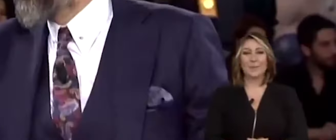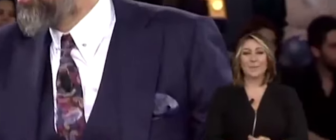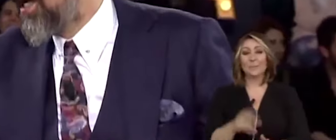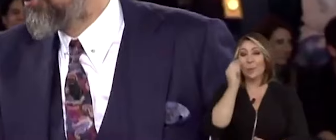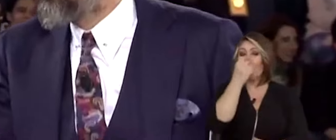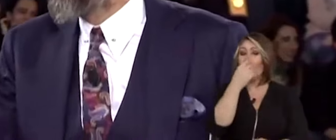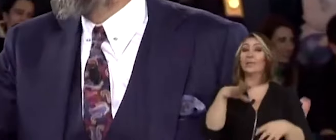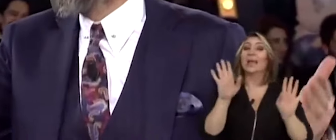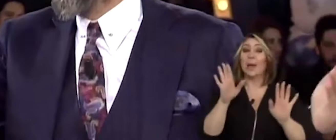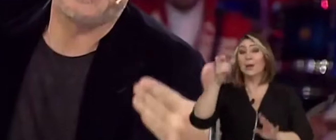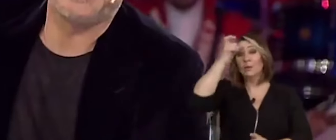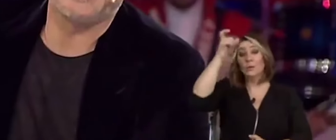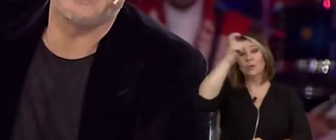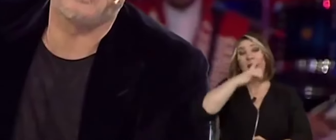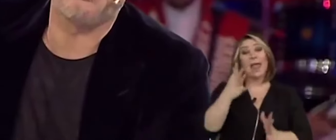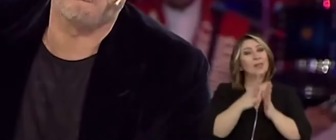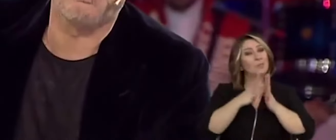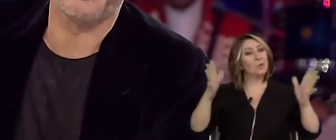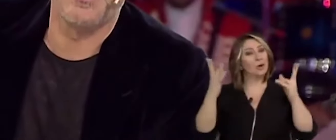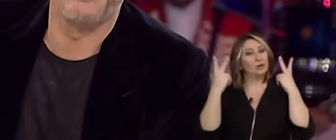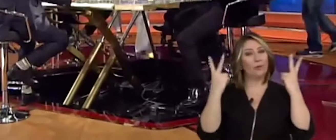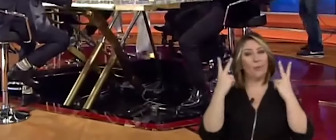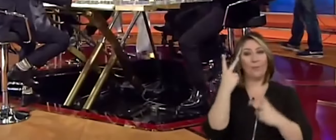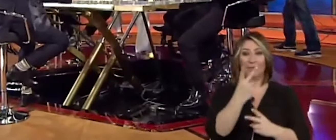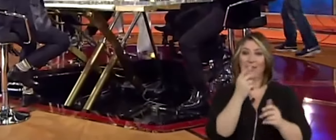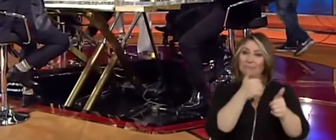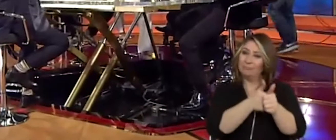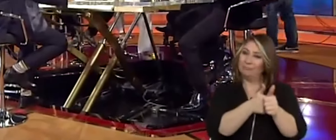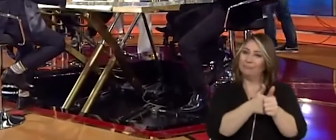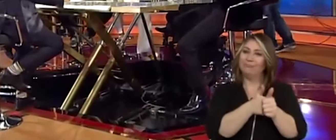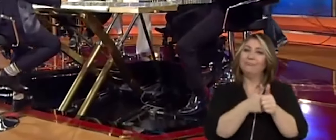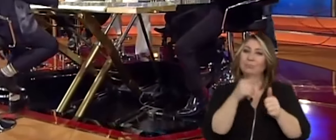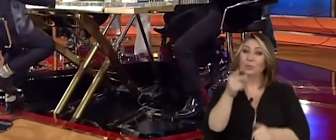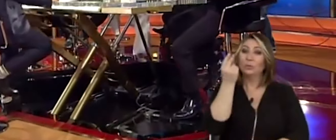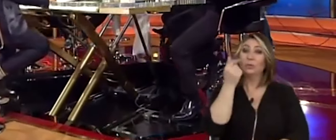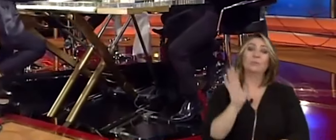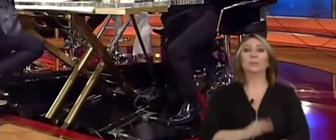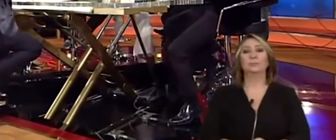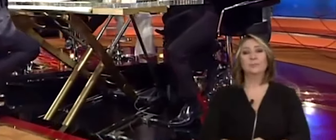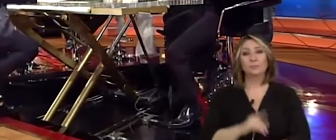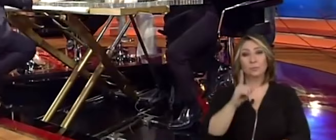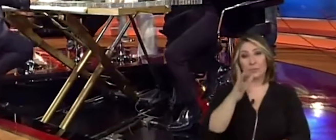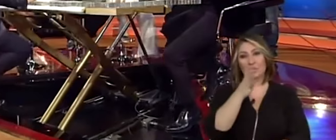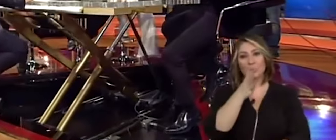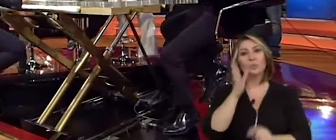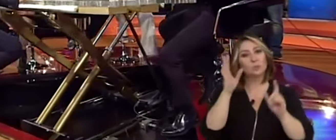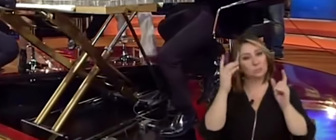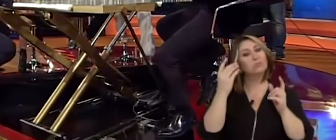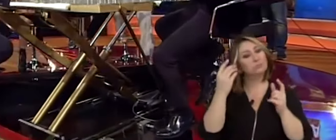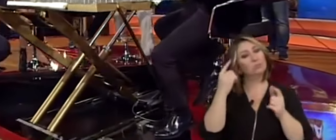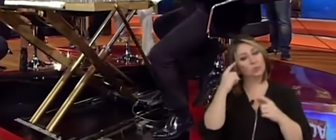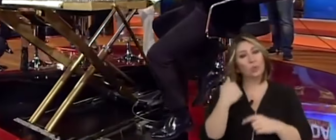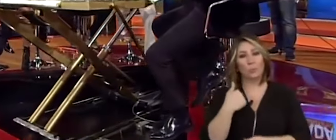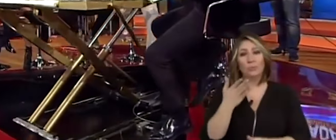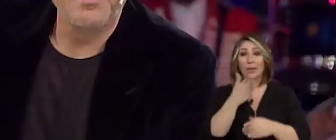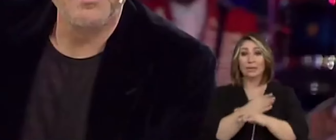Kolay bir şey değil ama Türkiye'nin en büyük şovmenine dayanıyorsun. Evet, çok bunu acayip, unutma. Evet, evet, bunun da bilincindesin zaten.